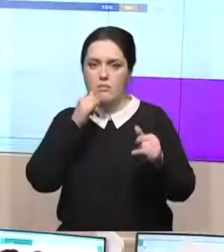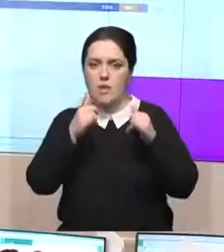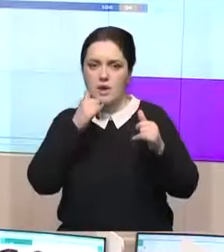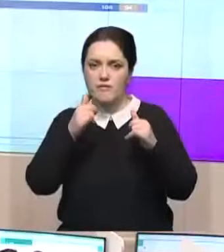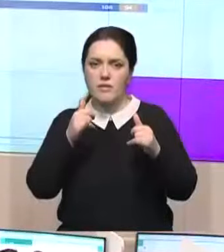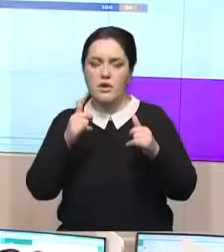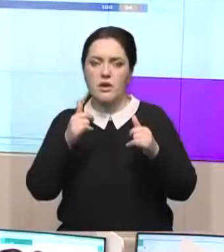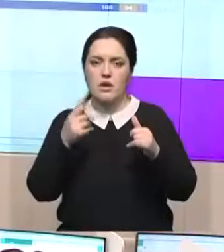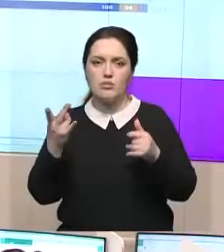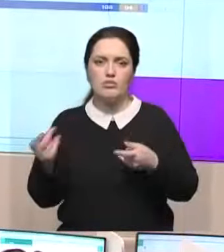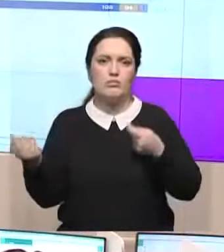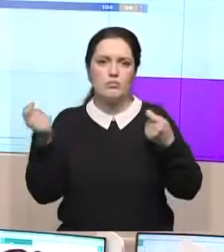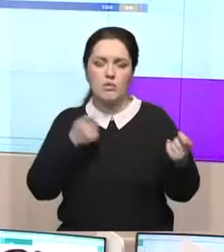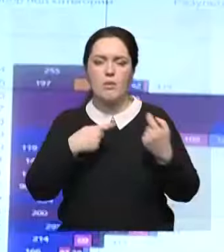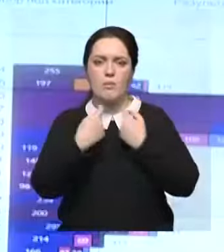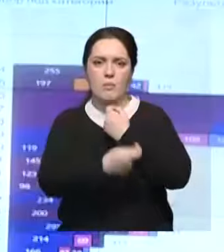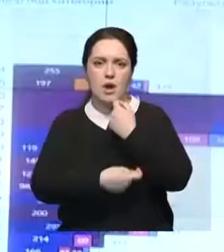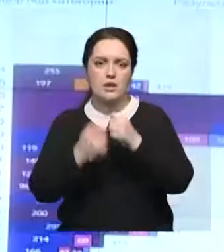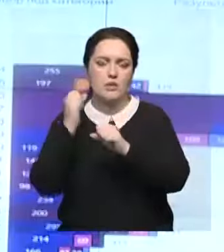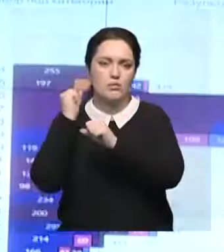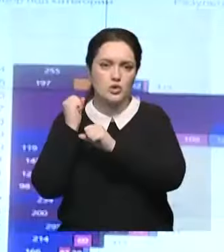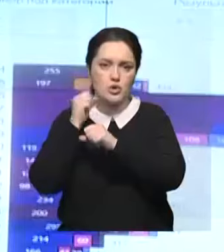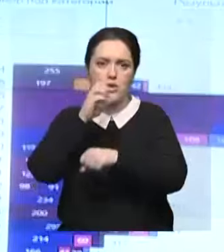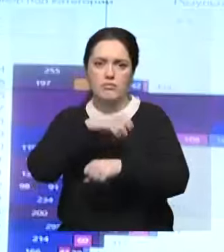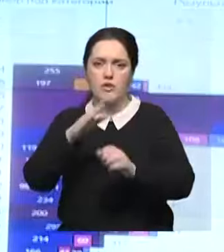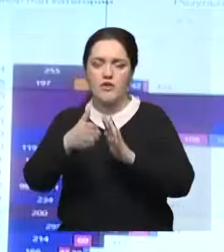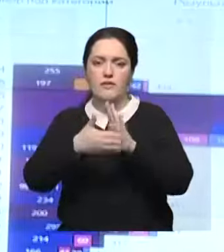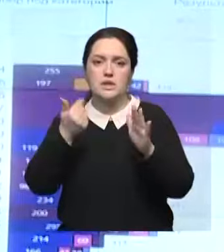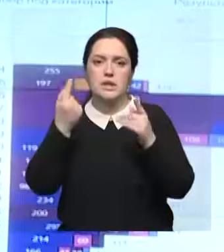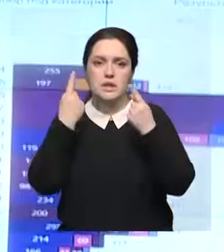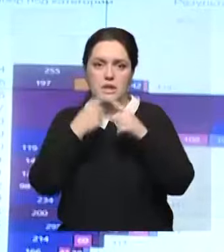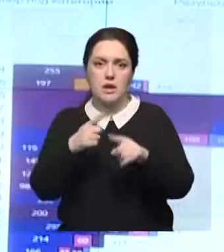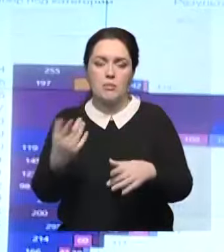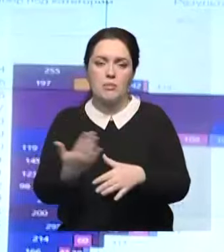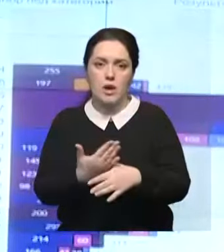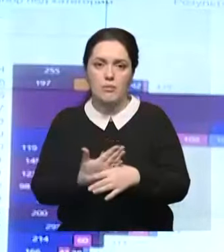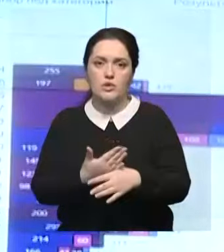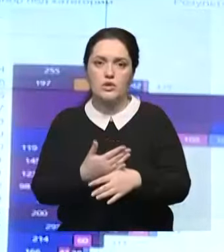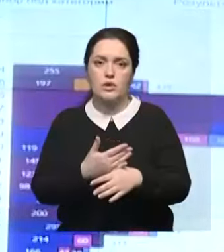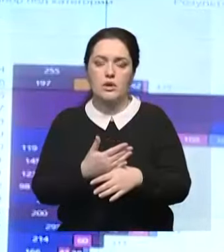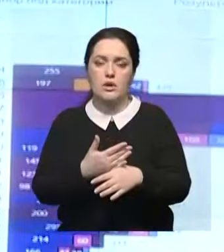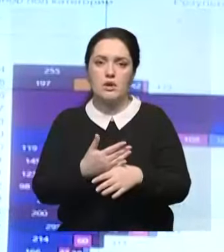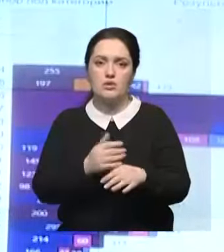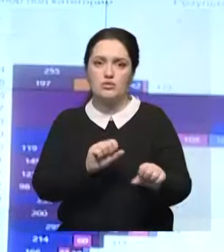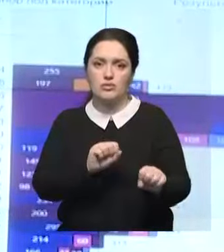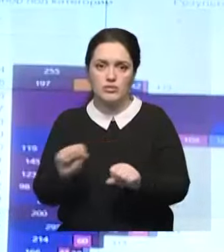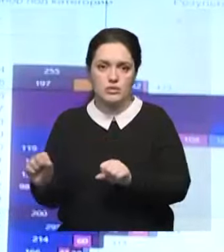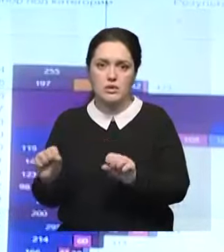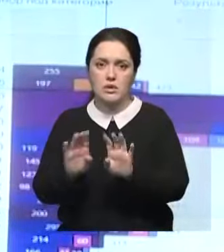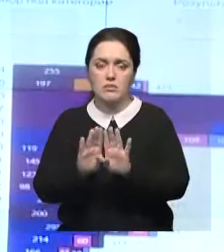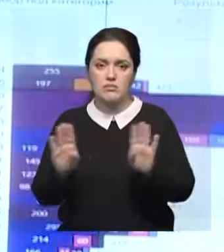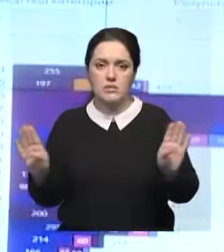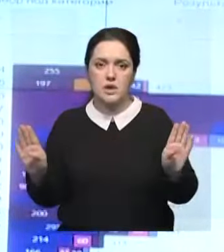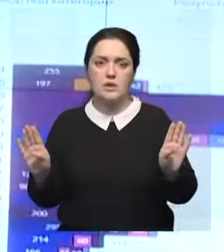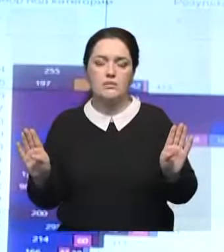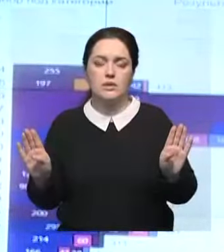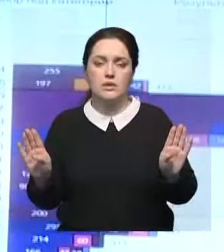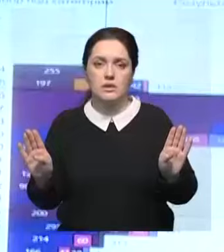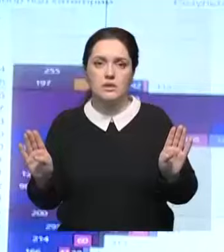подвозу инертных материалов, мешков, по вызову тяжелой техники, которая может помочь оградить или построить дамбу.